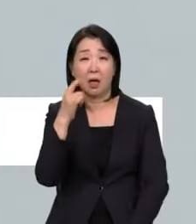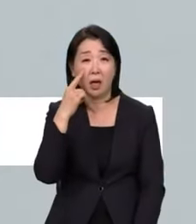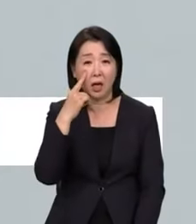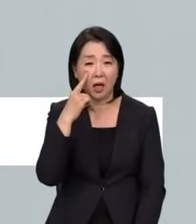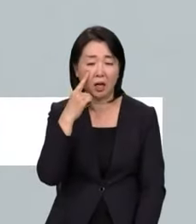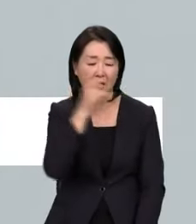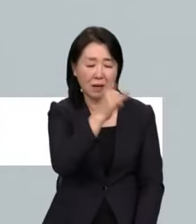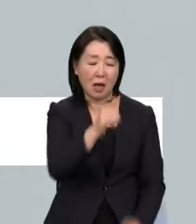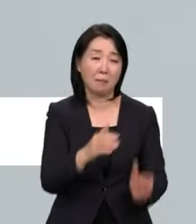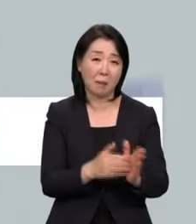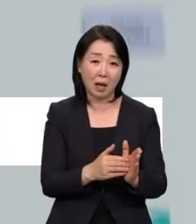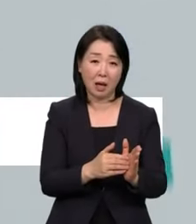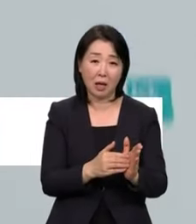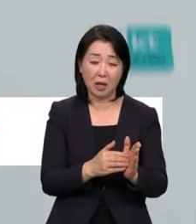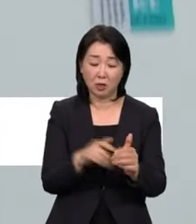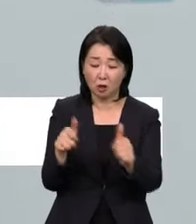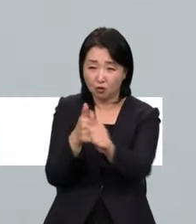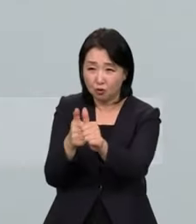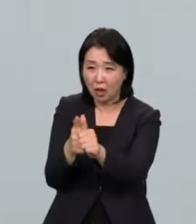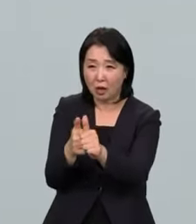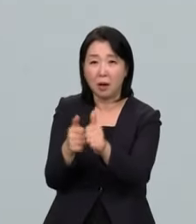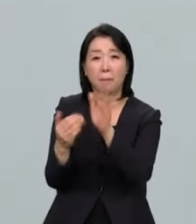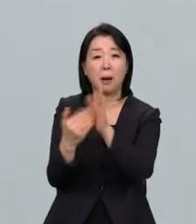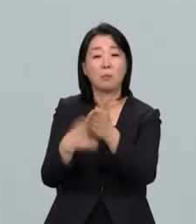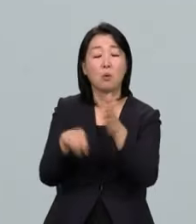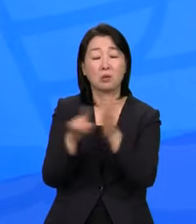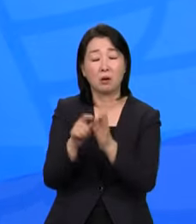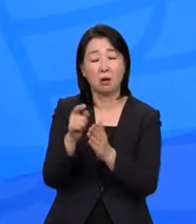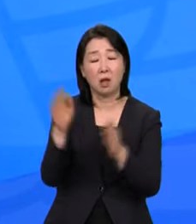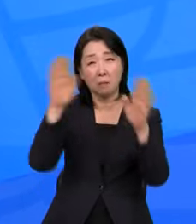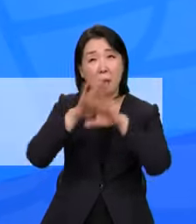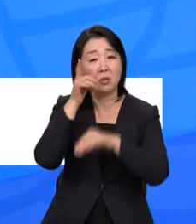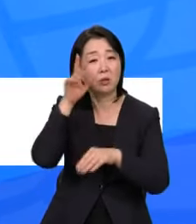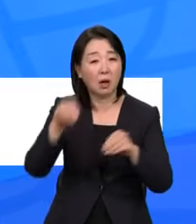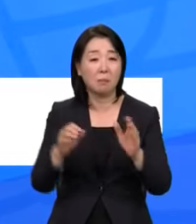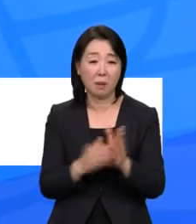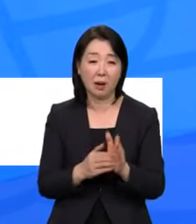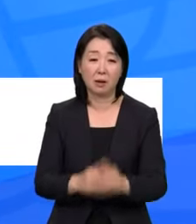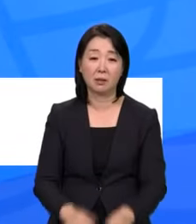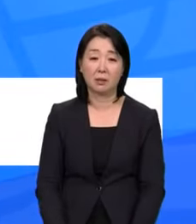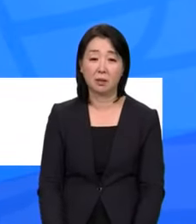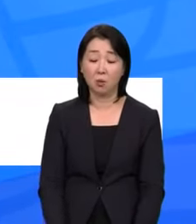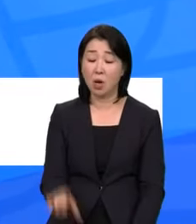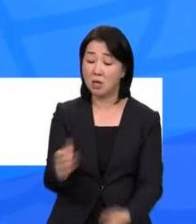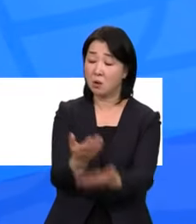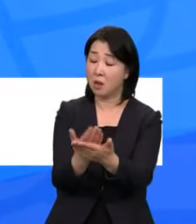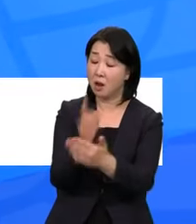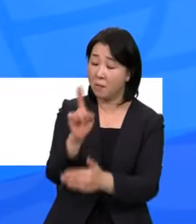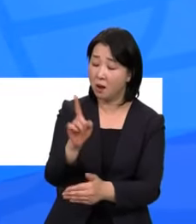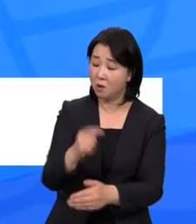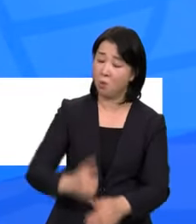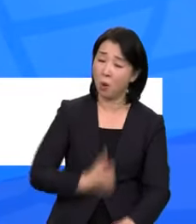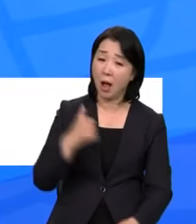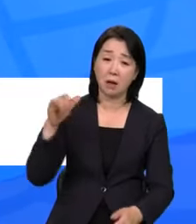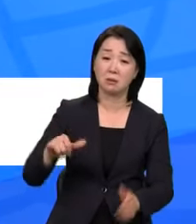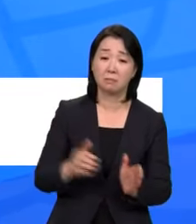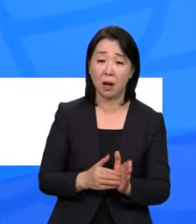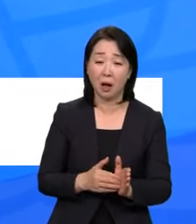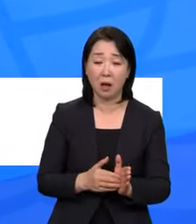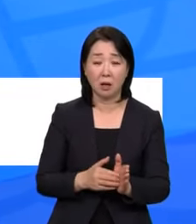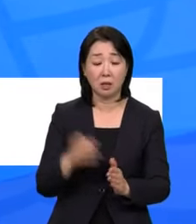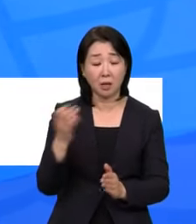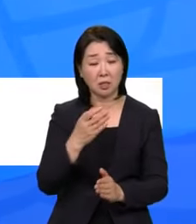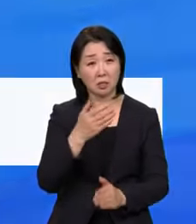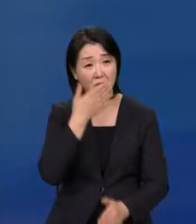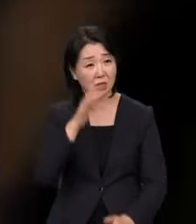꺼뒀고 전화번호 36개를 돌렸었습니다. 증거 자료를 달라고 하면은 성질 내면서 전화를 끊고 다시는 그 업소에